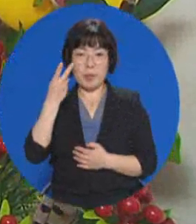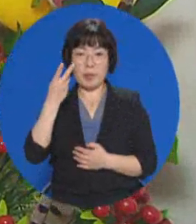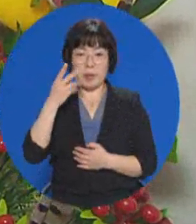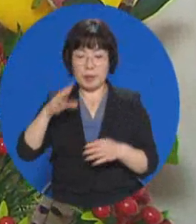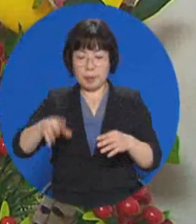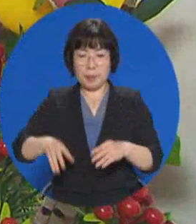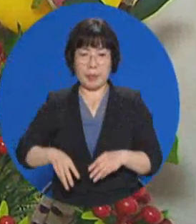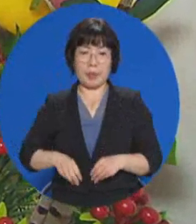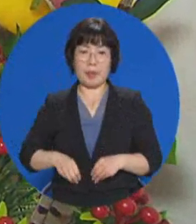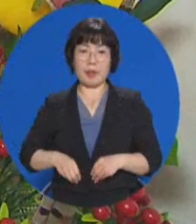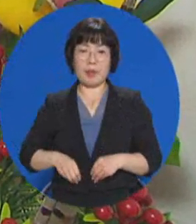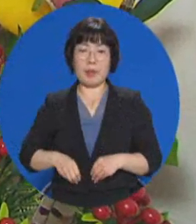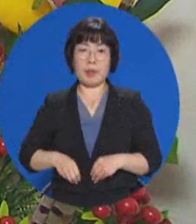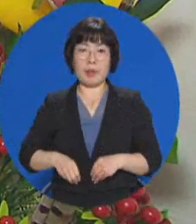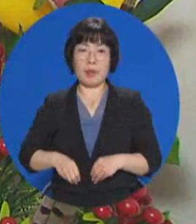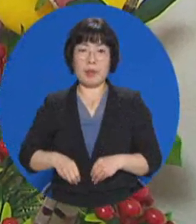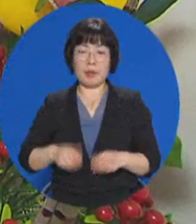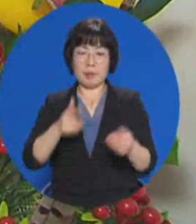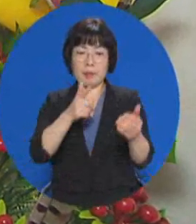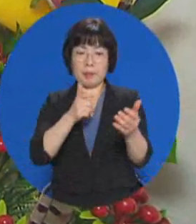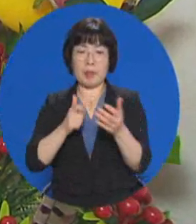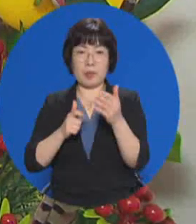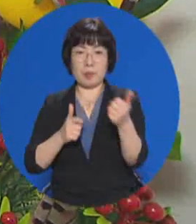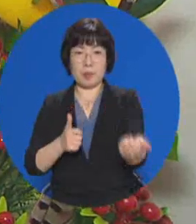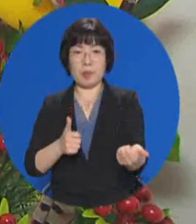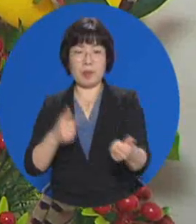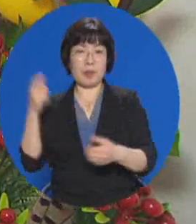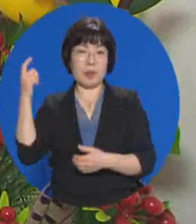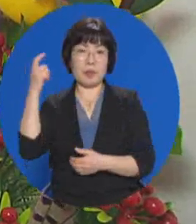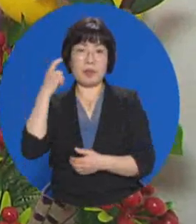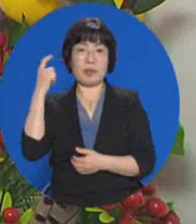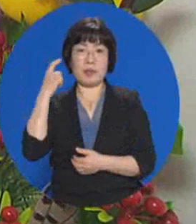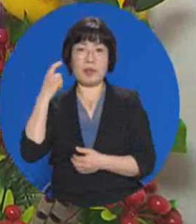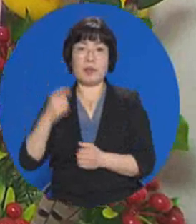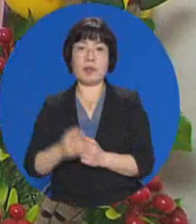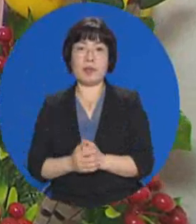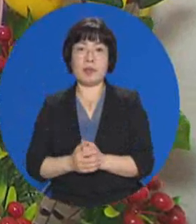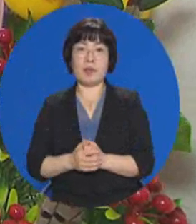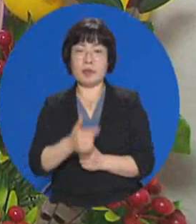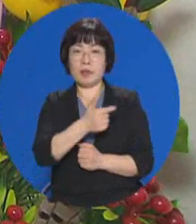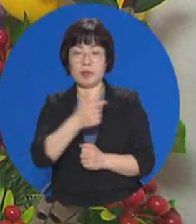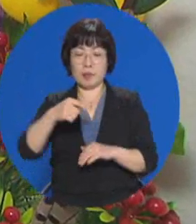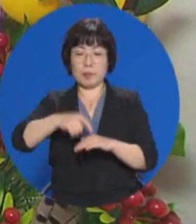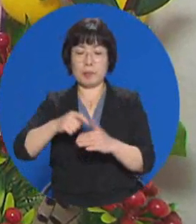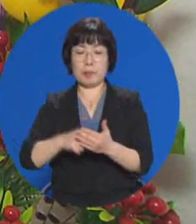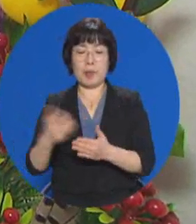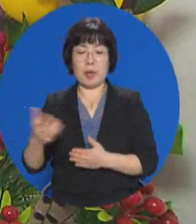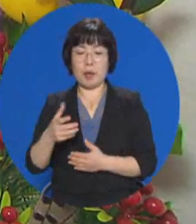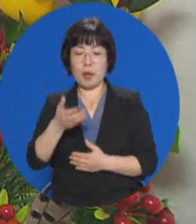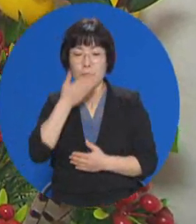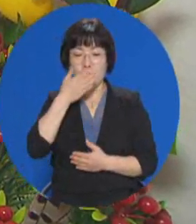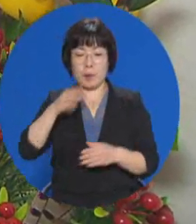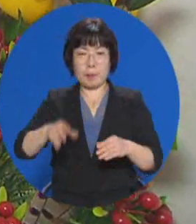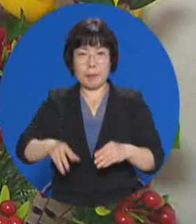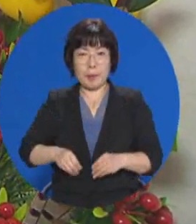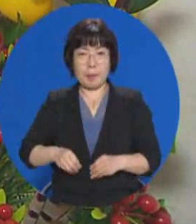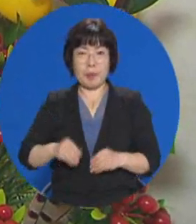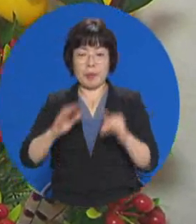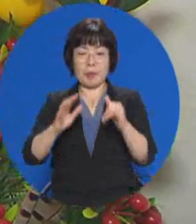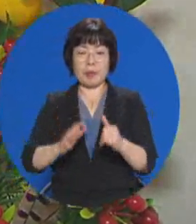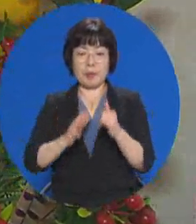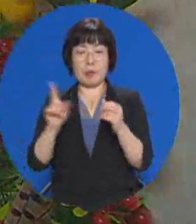며칠 공기가 확산을 했다고 했잖아. 그러니까 그건 너무 마음이 아프지. 먹어도 배가 고픈데 세상에